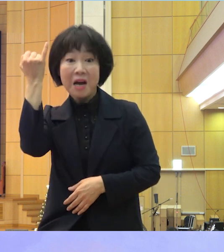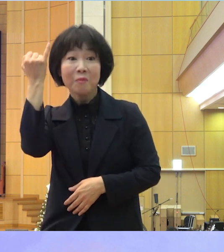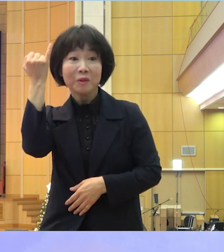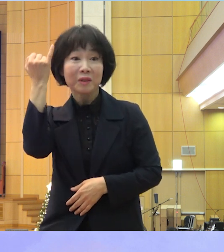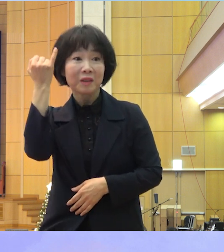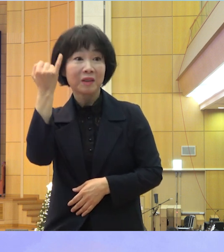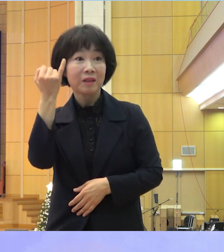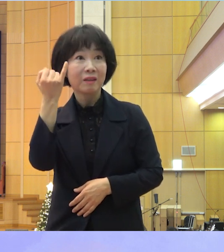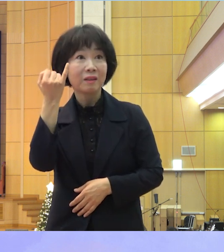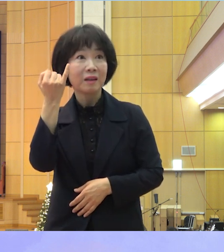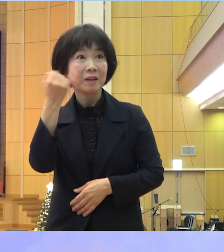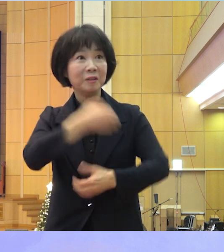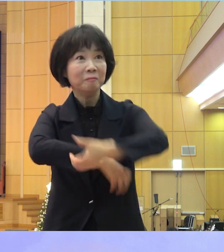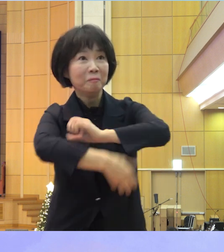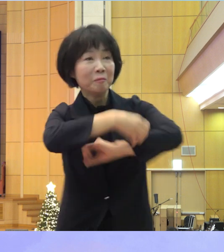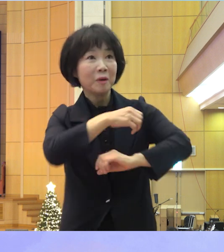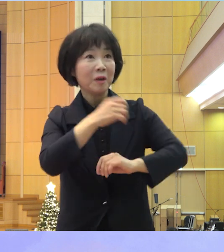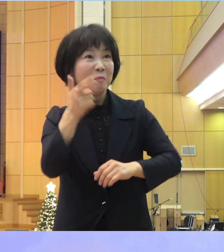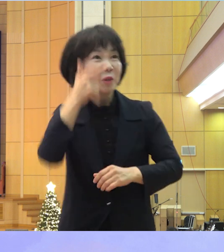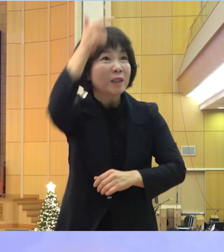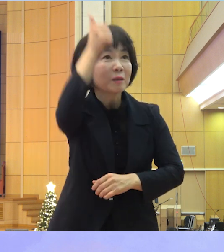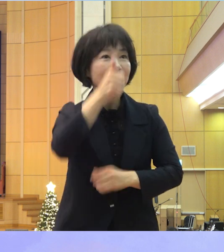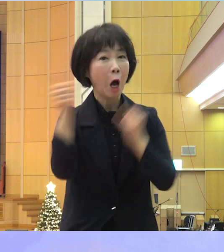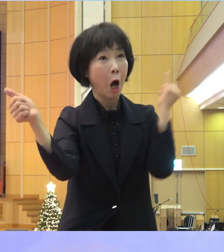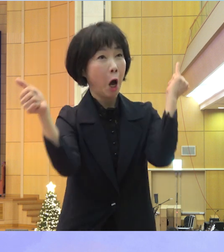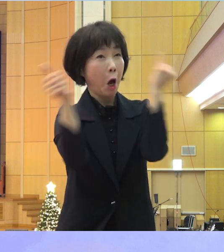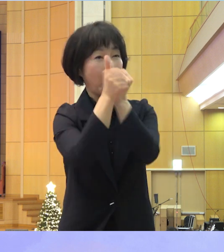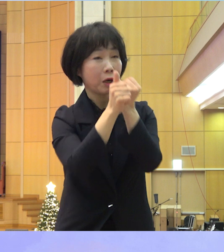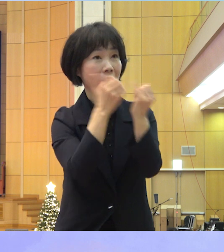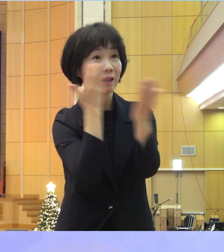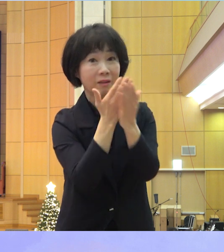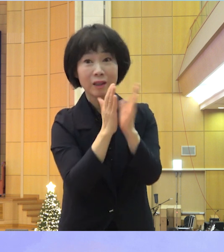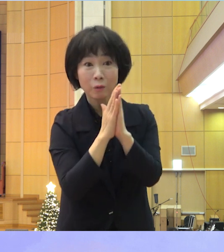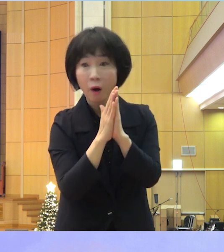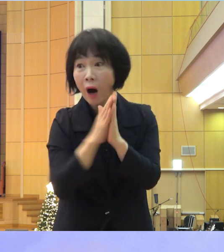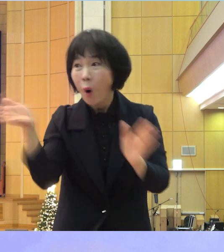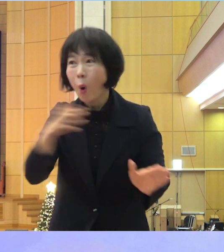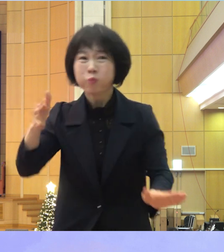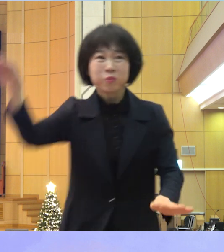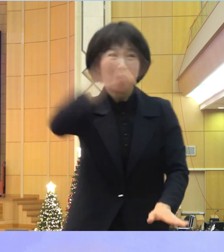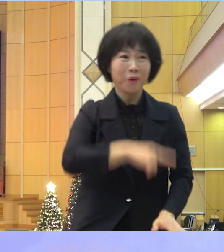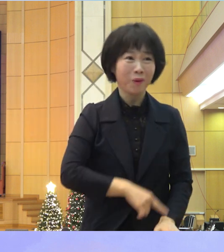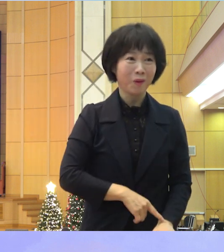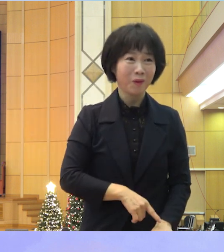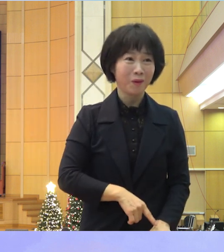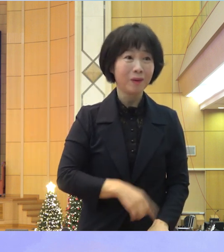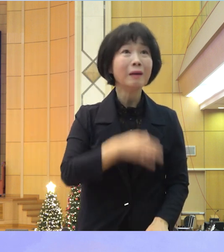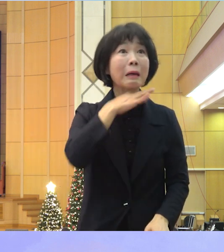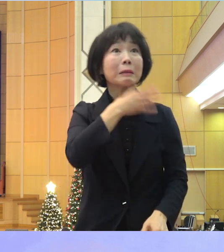결혼할 수 있도록 영감 하나 소개해 주시오, 이런 분 한 번도 들어본 적이 없어.